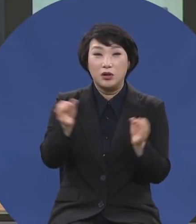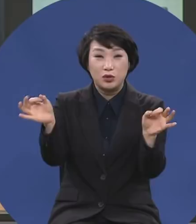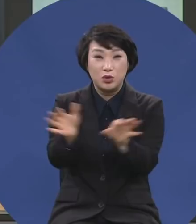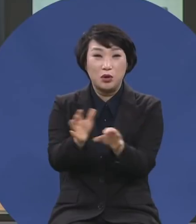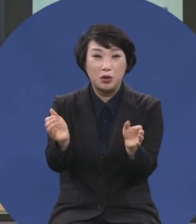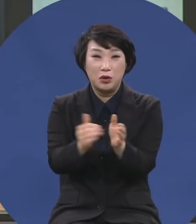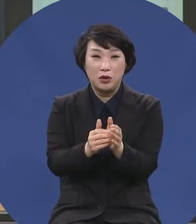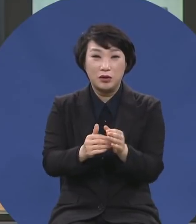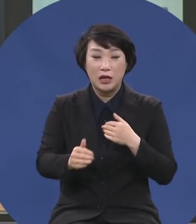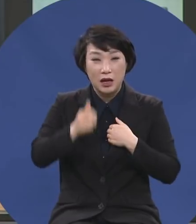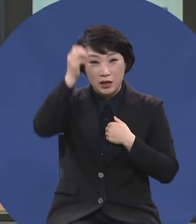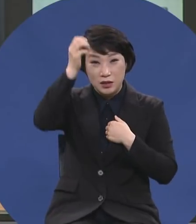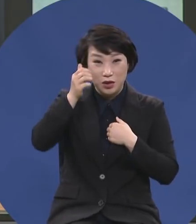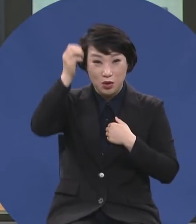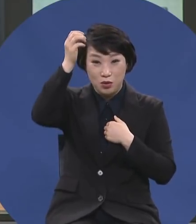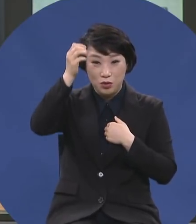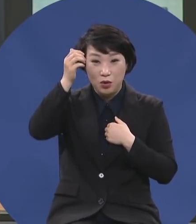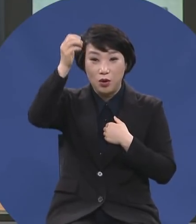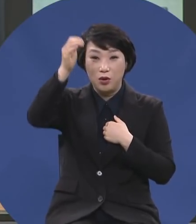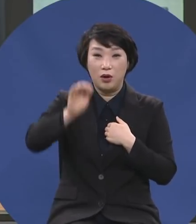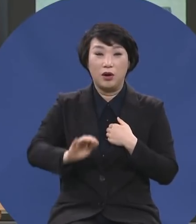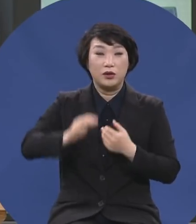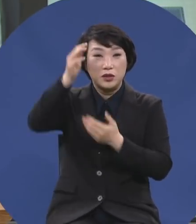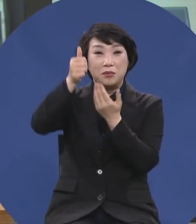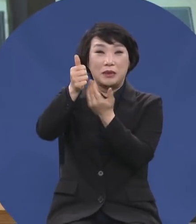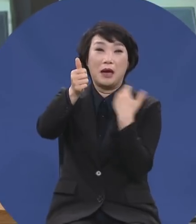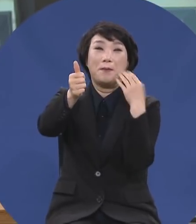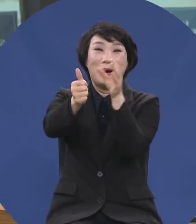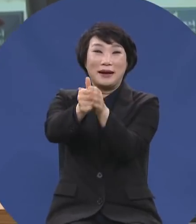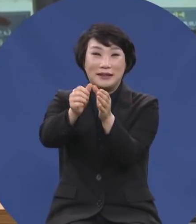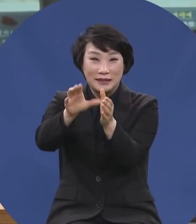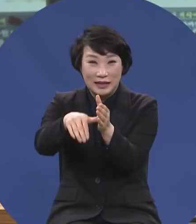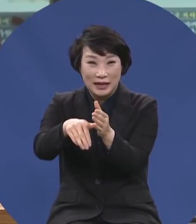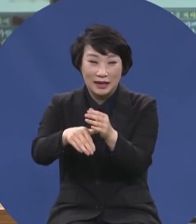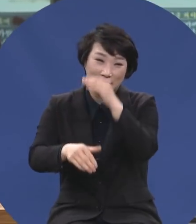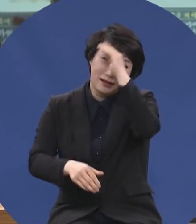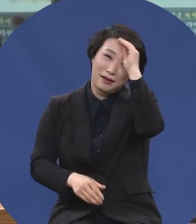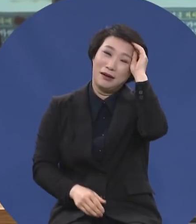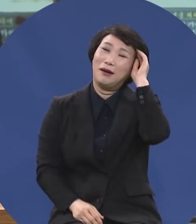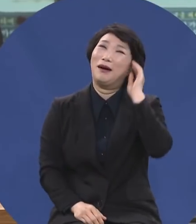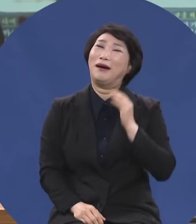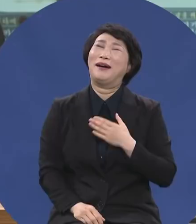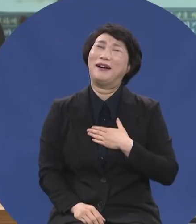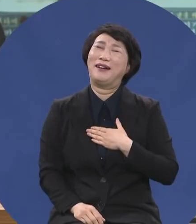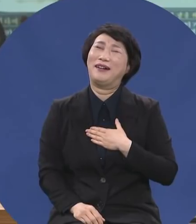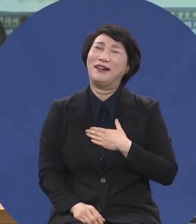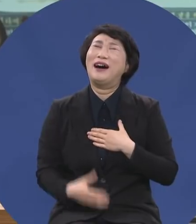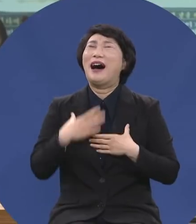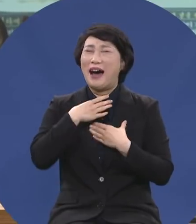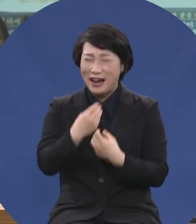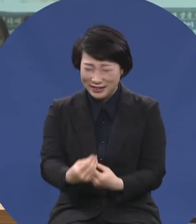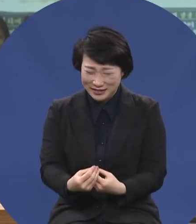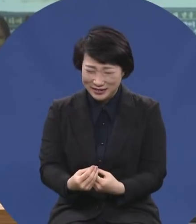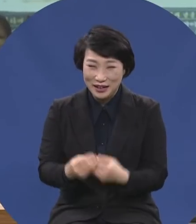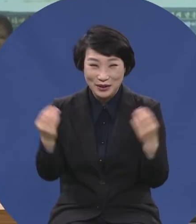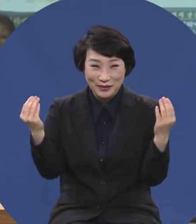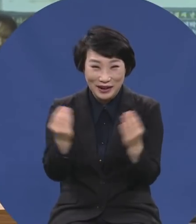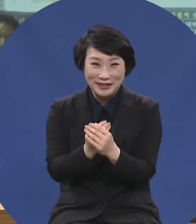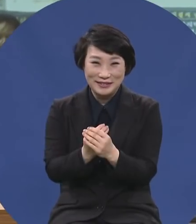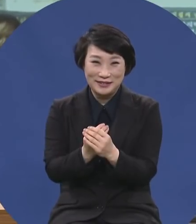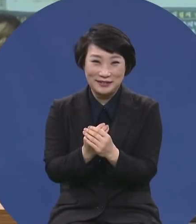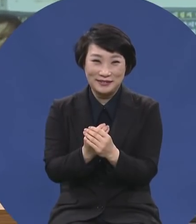속하시고 내 영혼을 성령께 맡길 때 얼마나 안전하게,